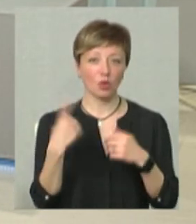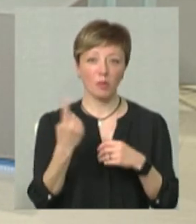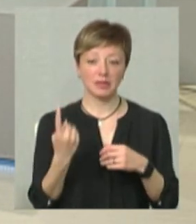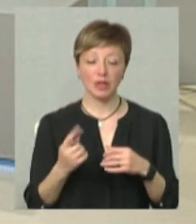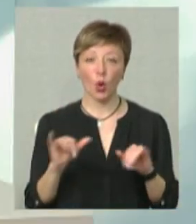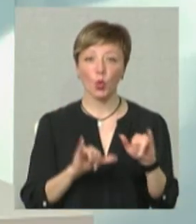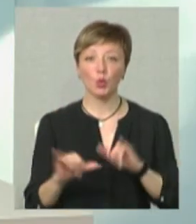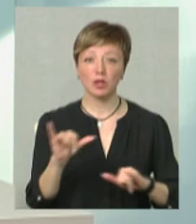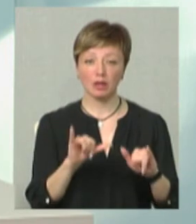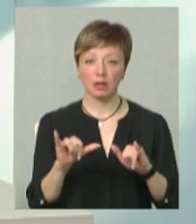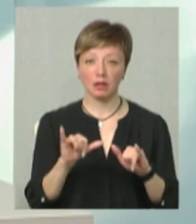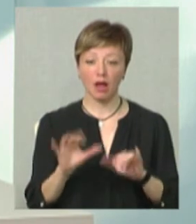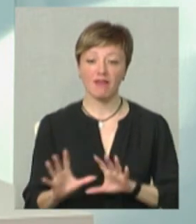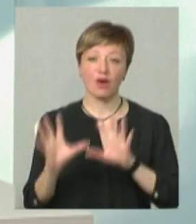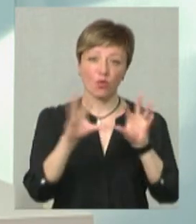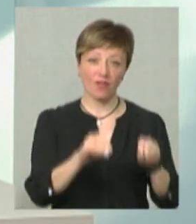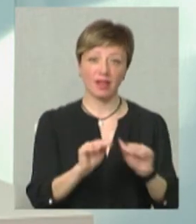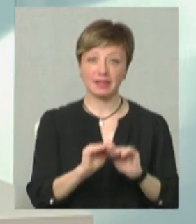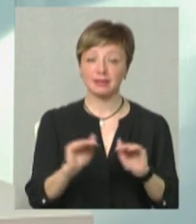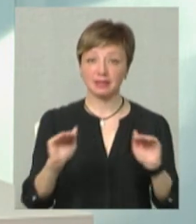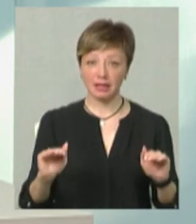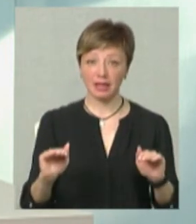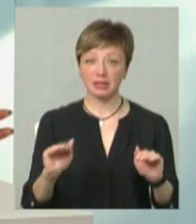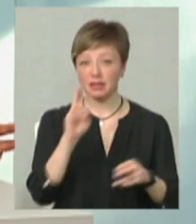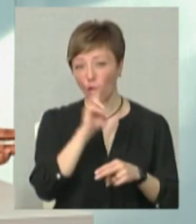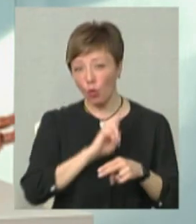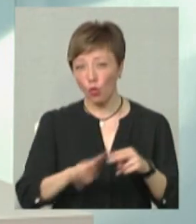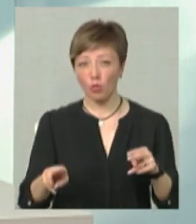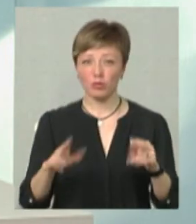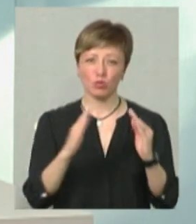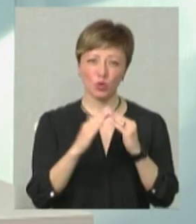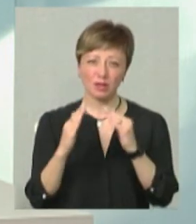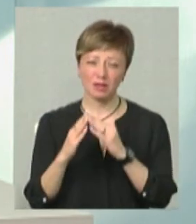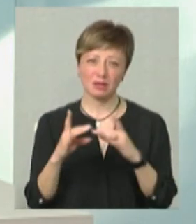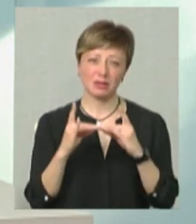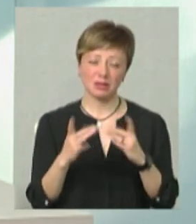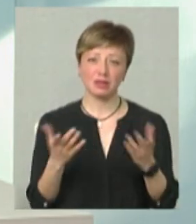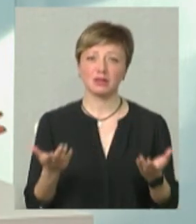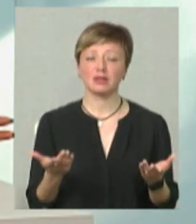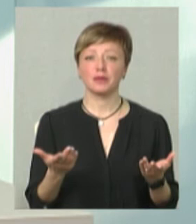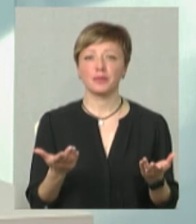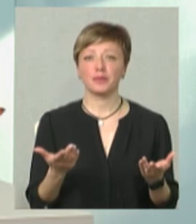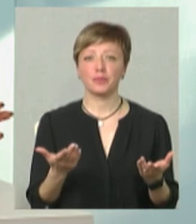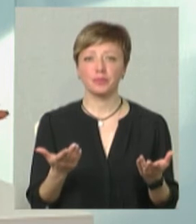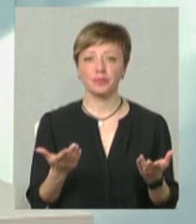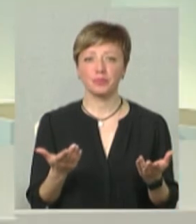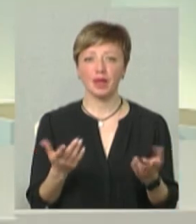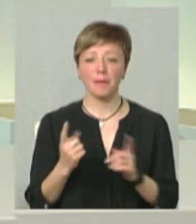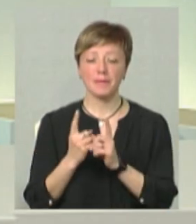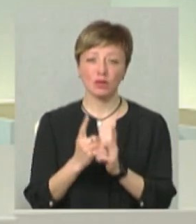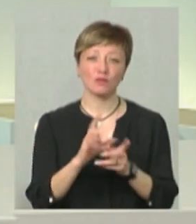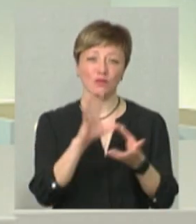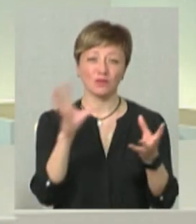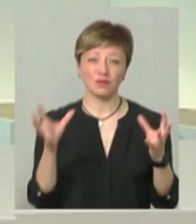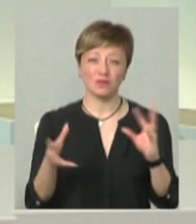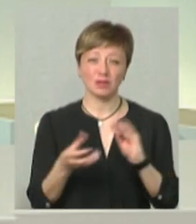областей, куди евакуювали дітей загублених з дитячих будинків, з патронатних,